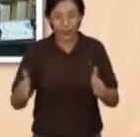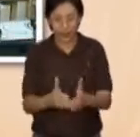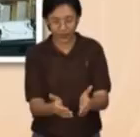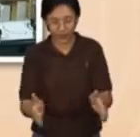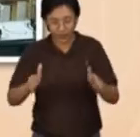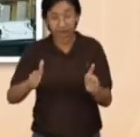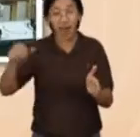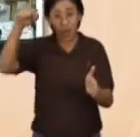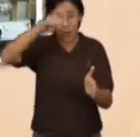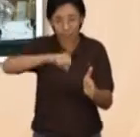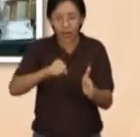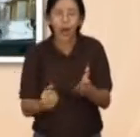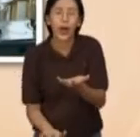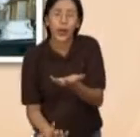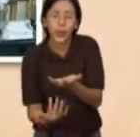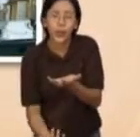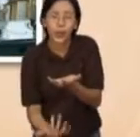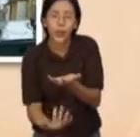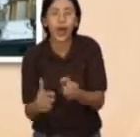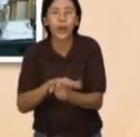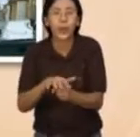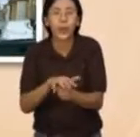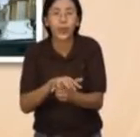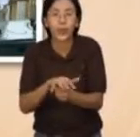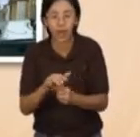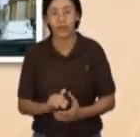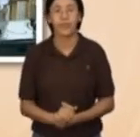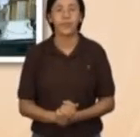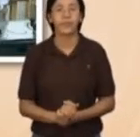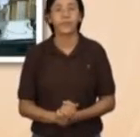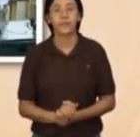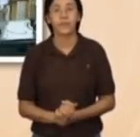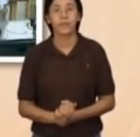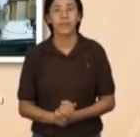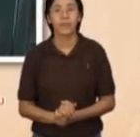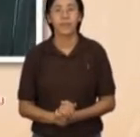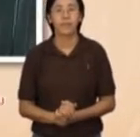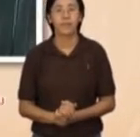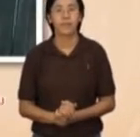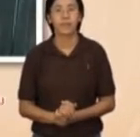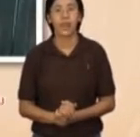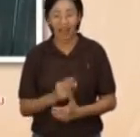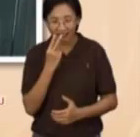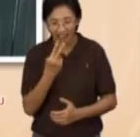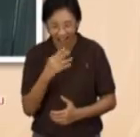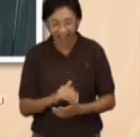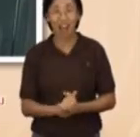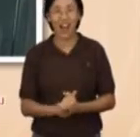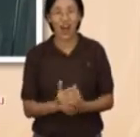อ่อนครับผมนะฮะ เริ่มเห็นเป็นรูปเป็นร่างแล้วนะคะเริ่ม โอเคครับระหว่